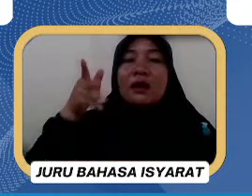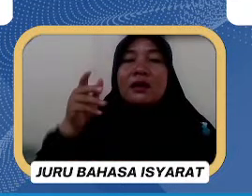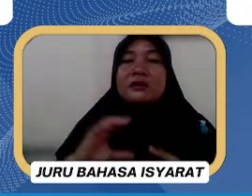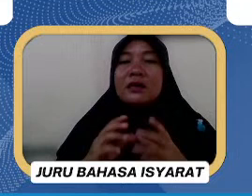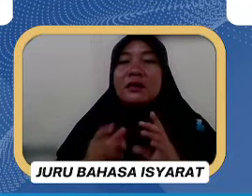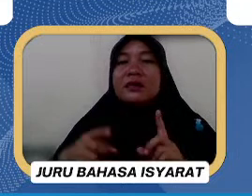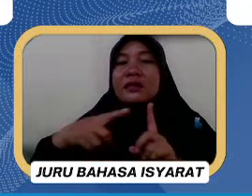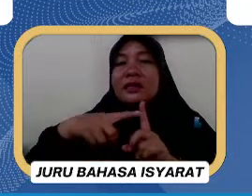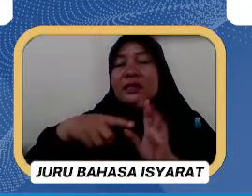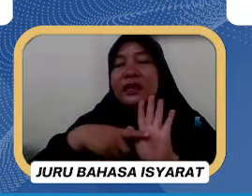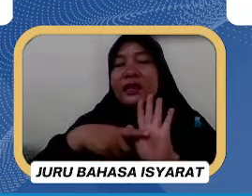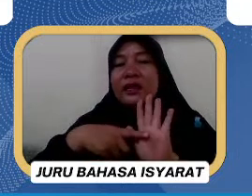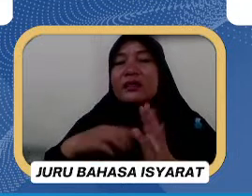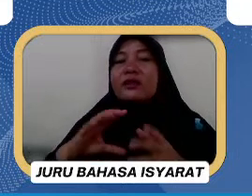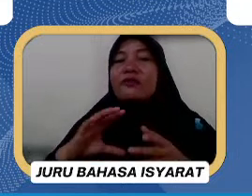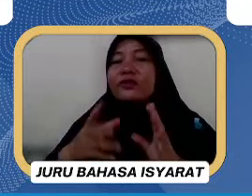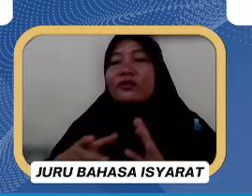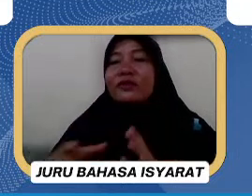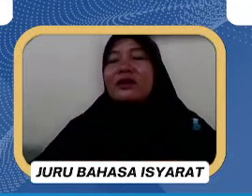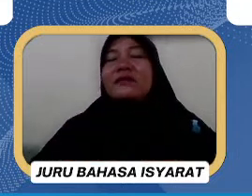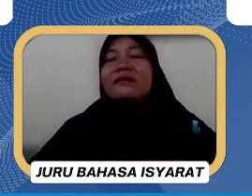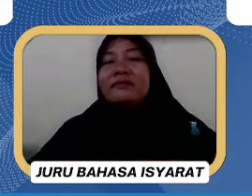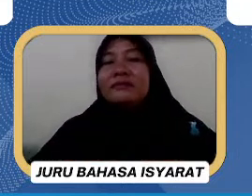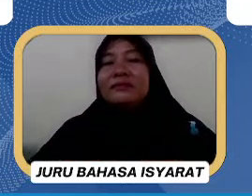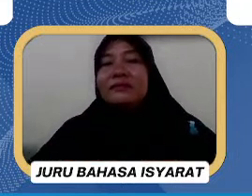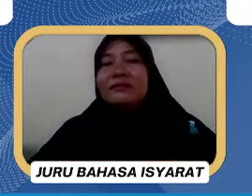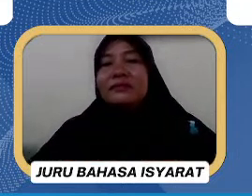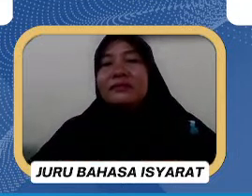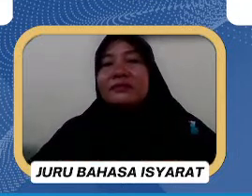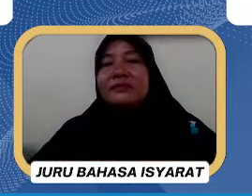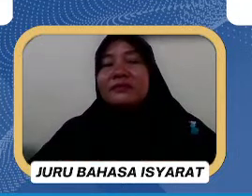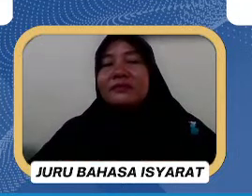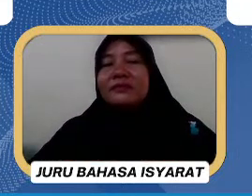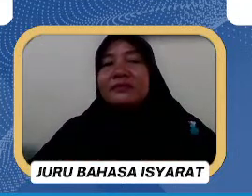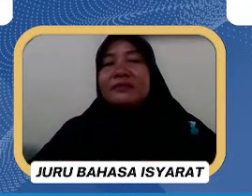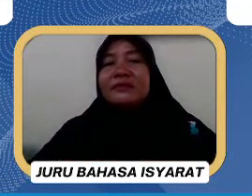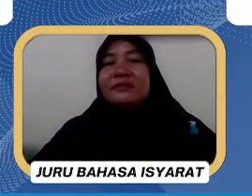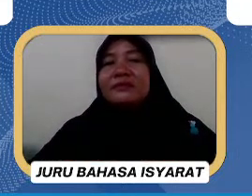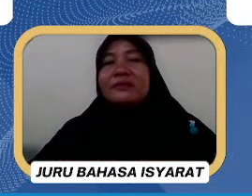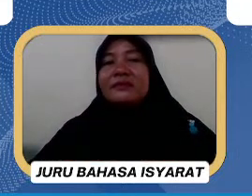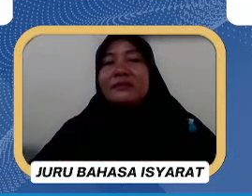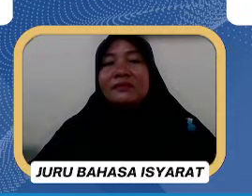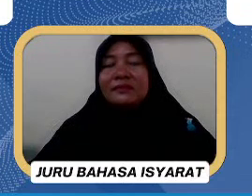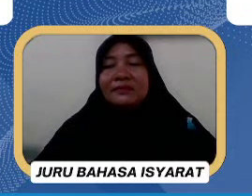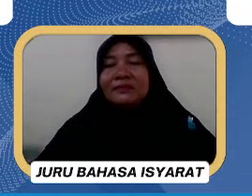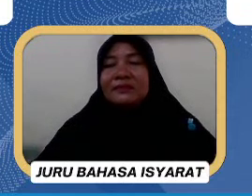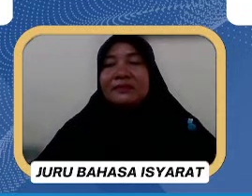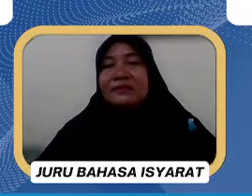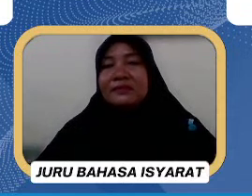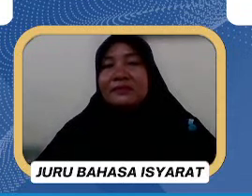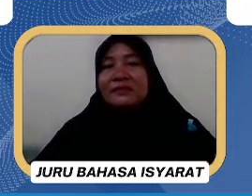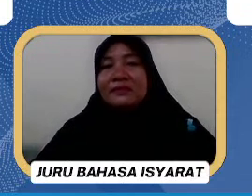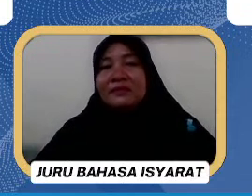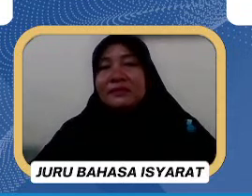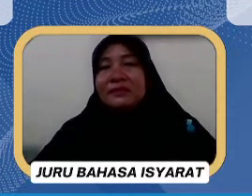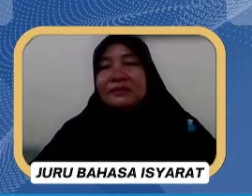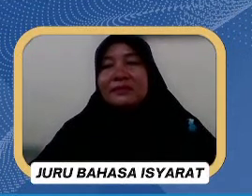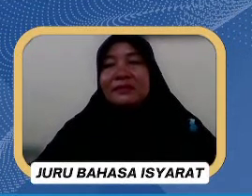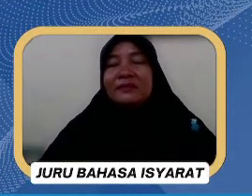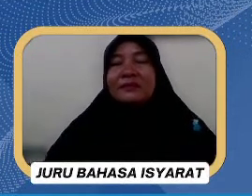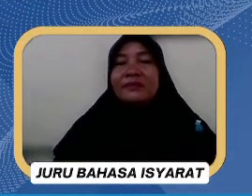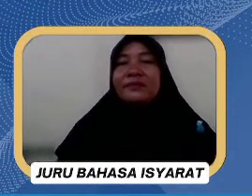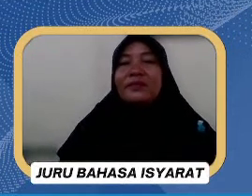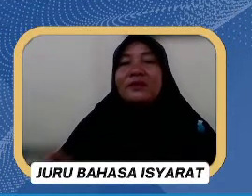saring betul sebelum sharing teman-teman. Jangan sampai ada berita hoax, langsung kita share lagi ke teman-teman kita